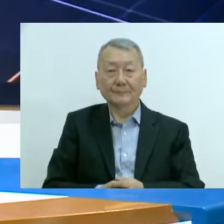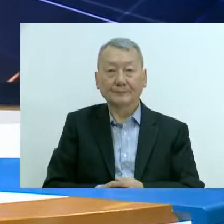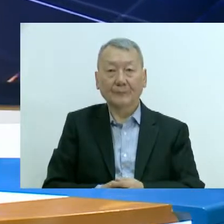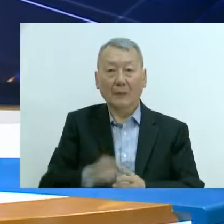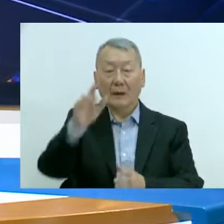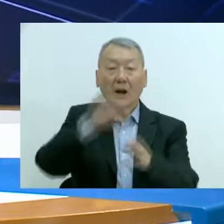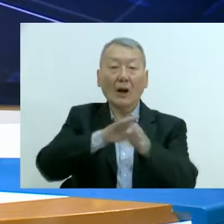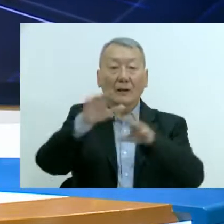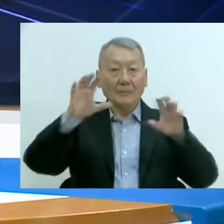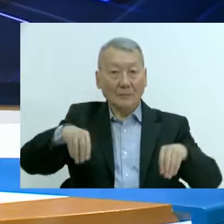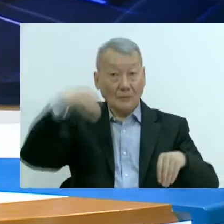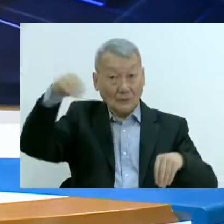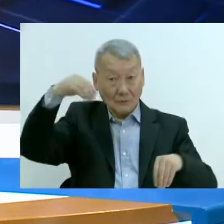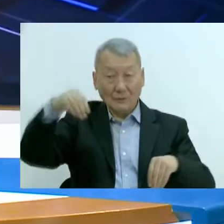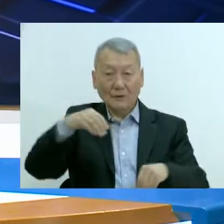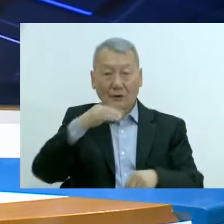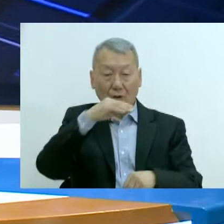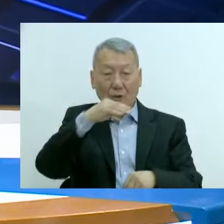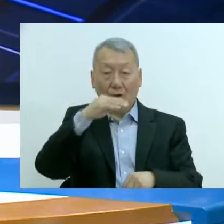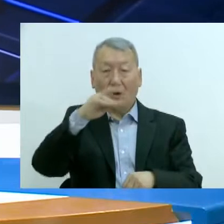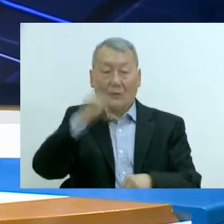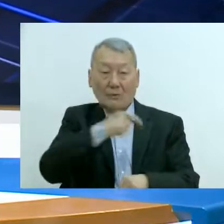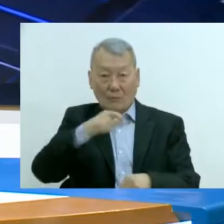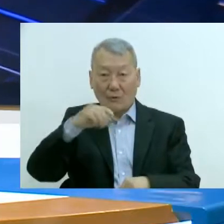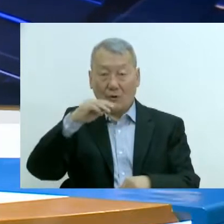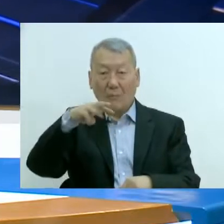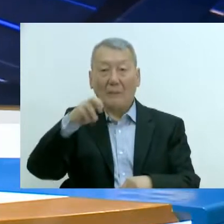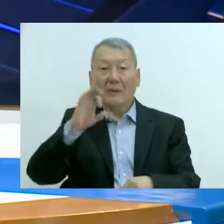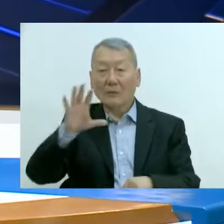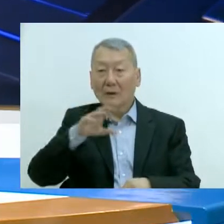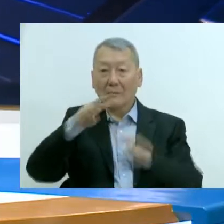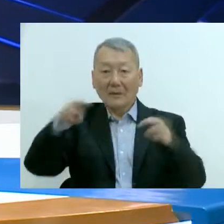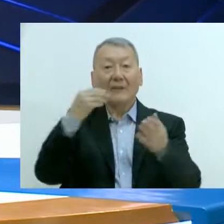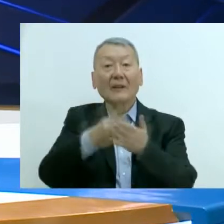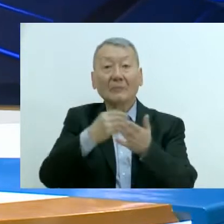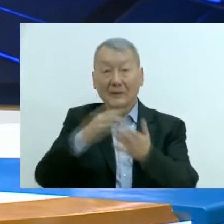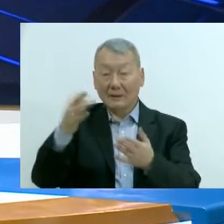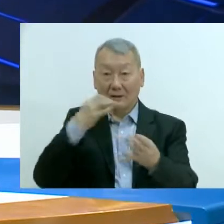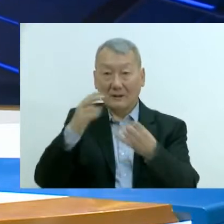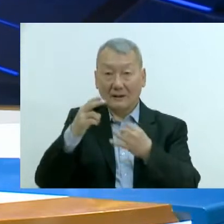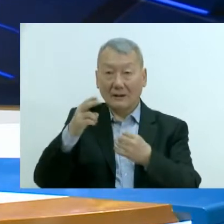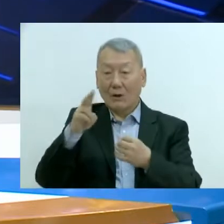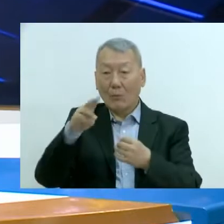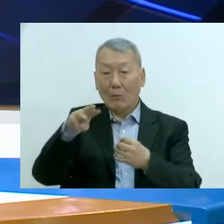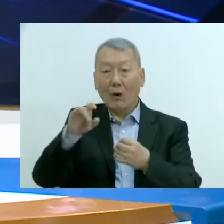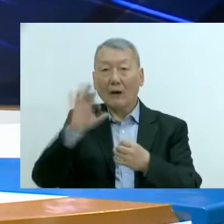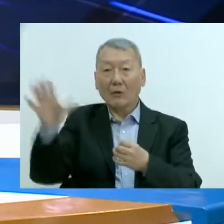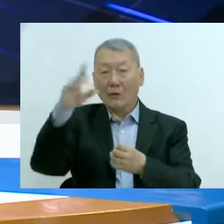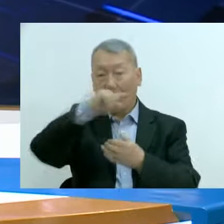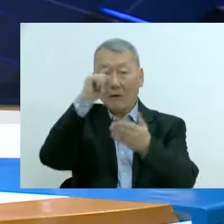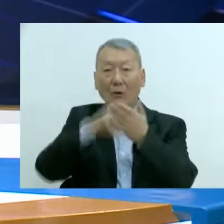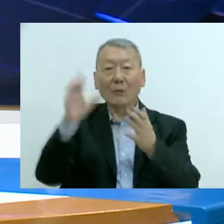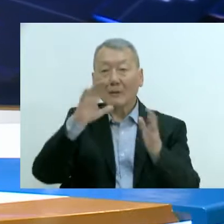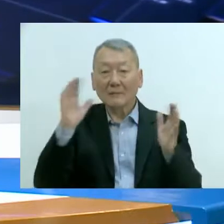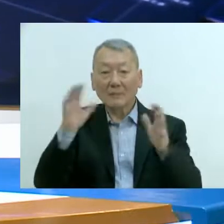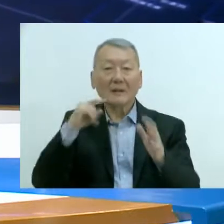Исполняющий обязанности президента Турагаджи Грукукинеша Талант Мамытов обсудил с министром финансов страны Кайалбеком Мукашевым вопрос обеспечения